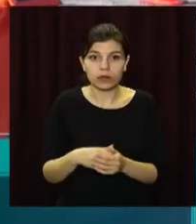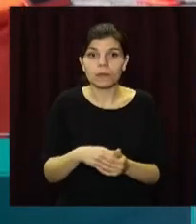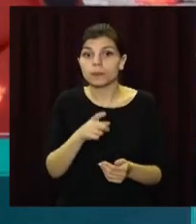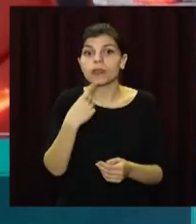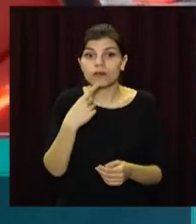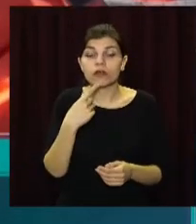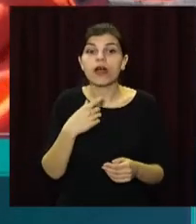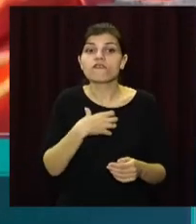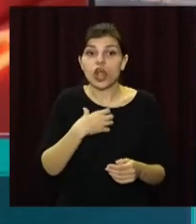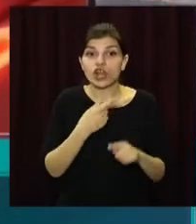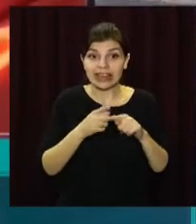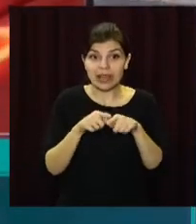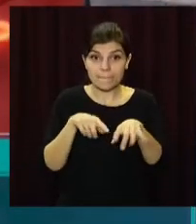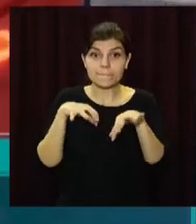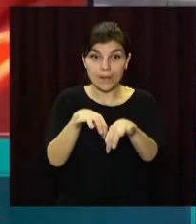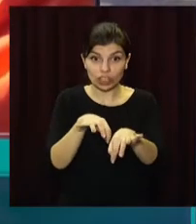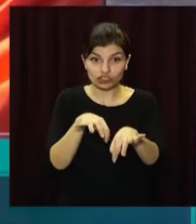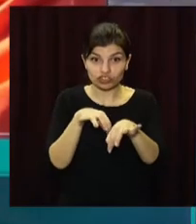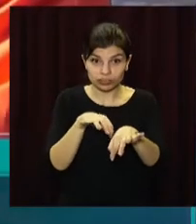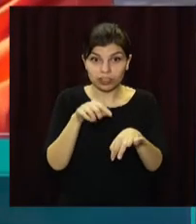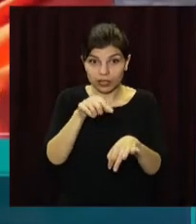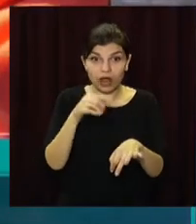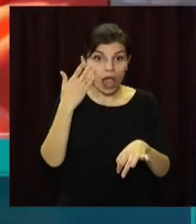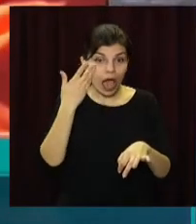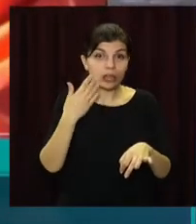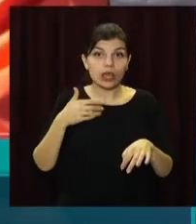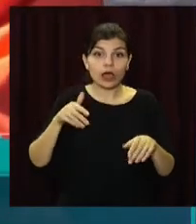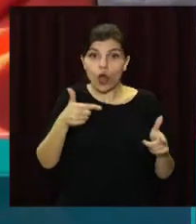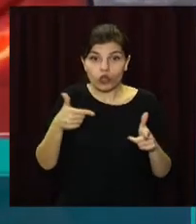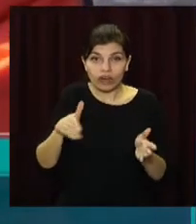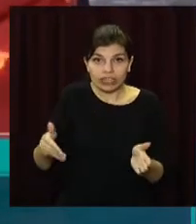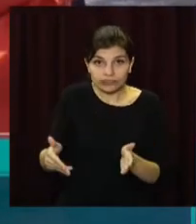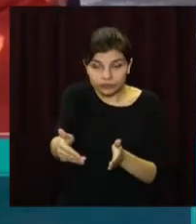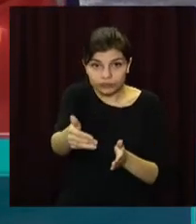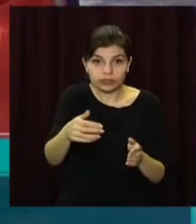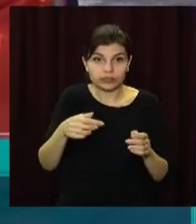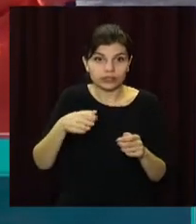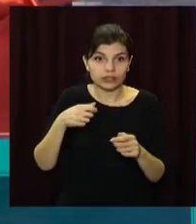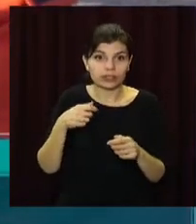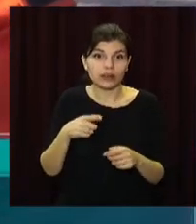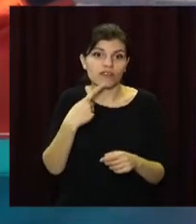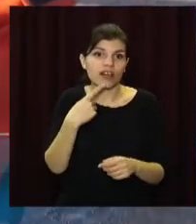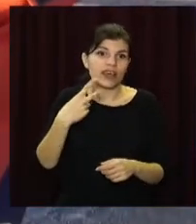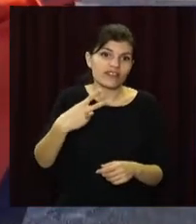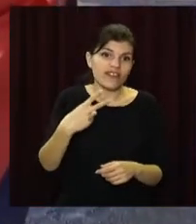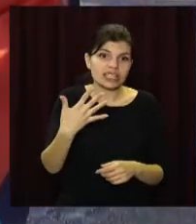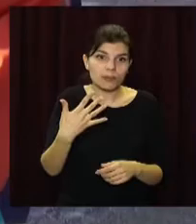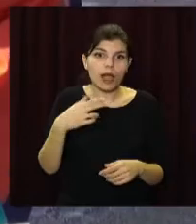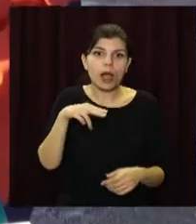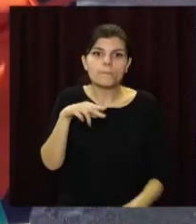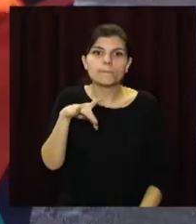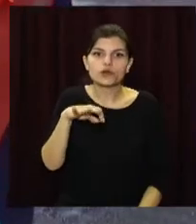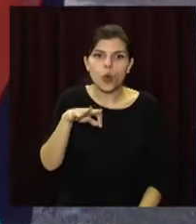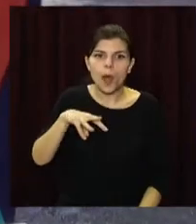от цією машиною. От як ця машина зробить уклон поперечний путь, так і далі буде дорога в такому стані. Тобто 25 промілі має бути